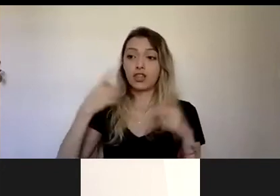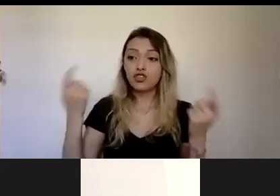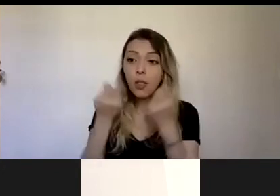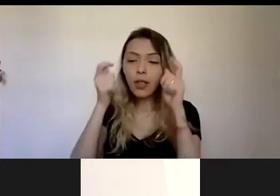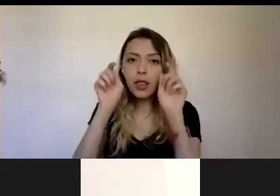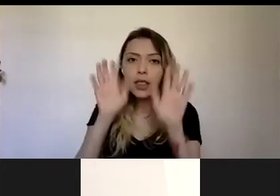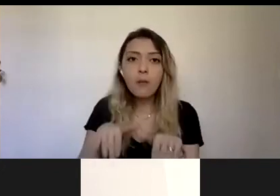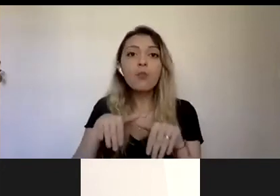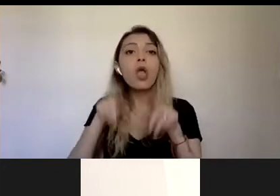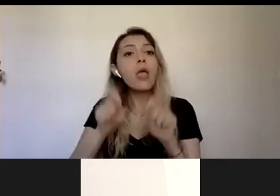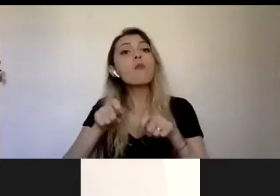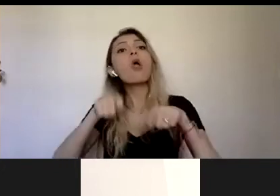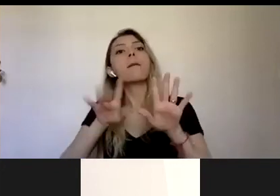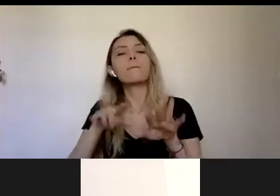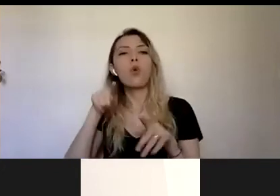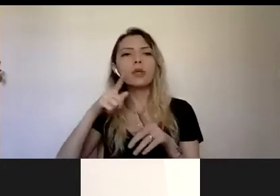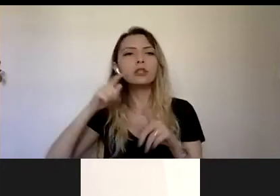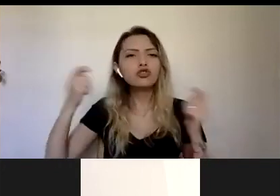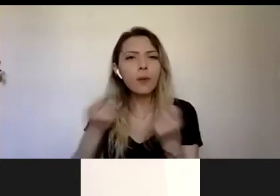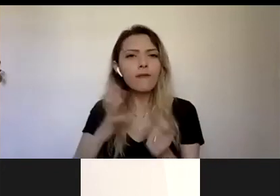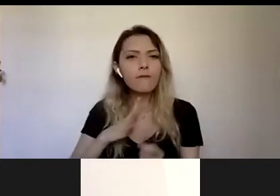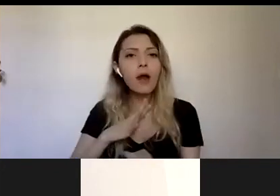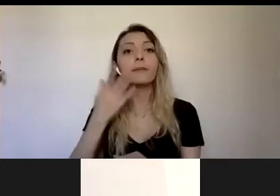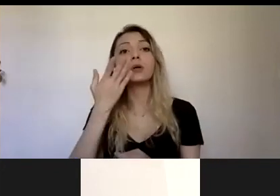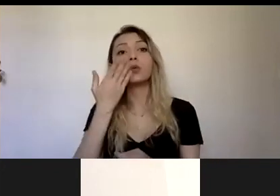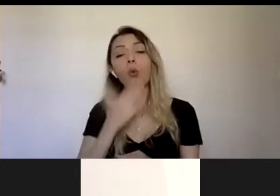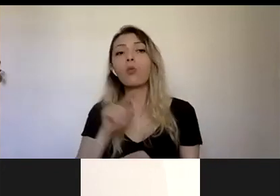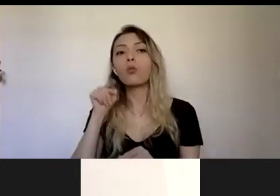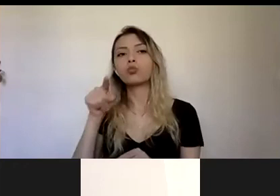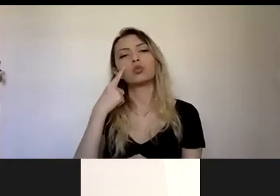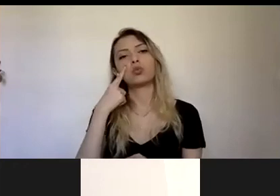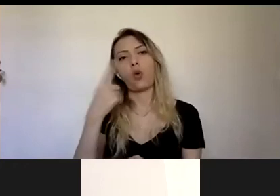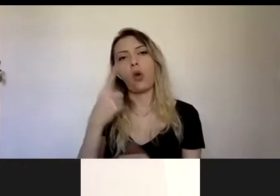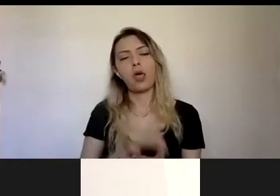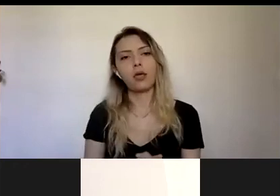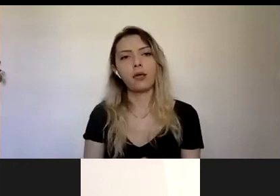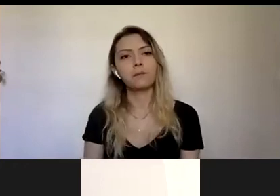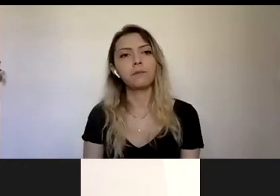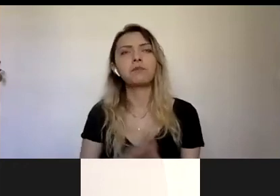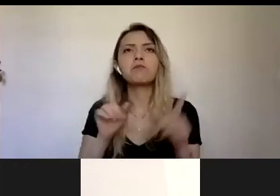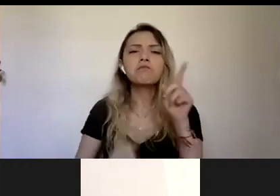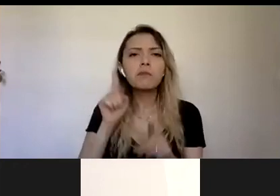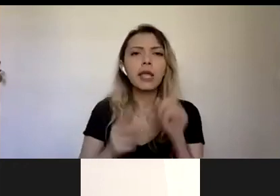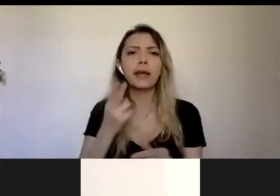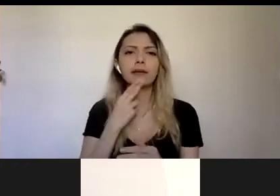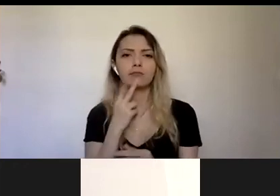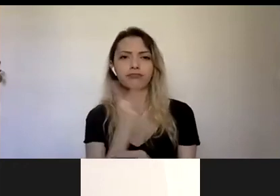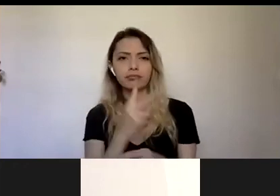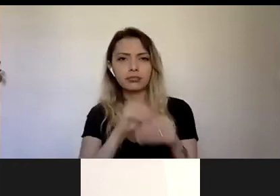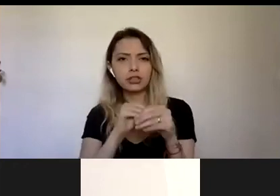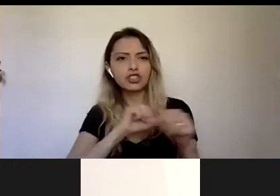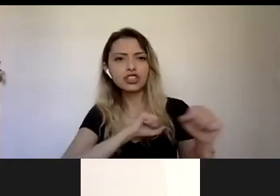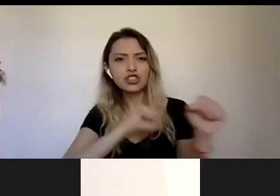çaba gösteriyor mu göstermiyor mudur? Bunların bazılarında örneğin kadına karşı şiddetle alakalı